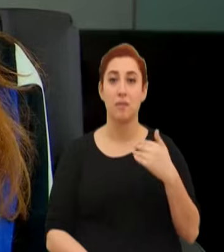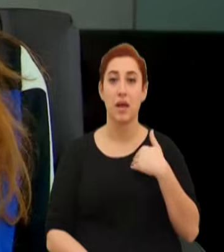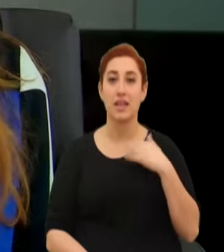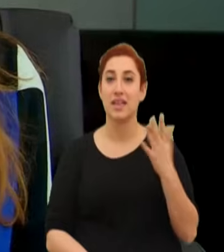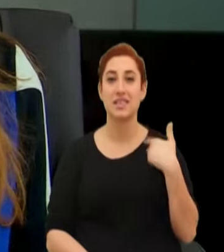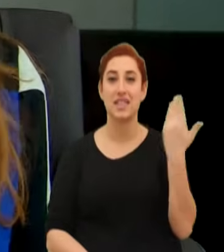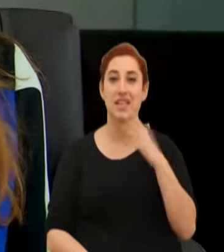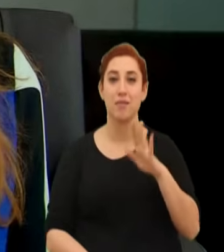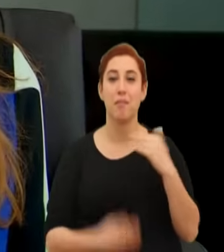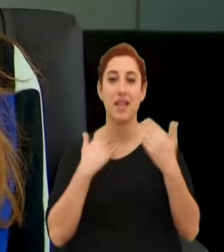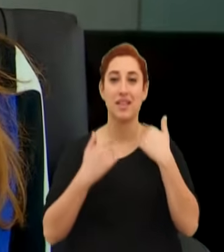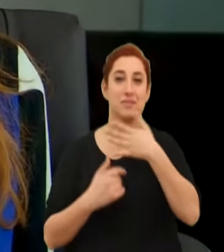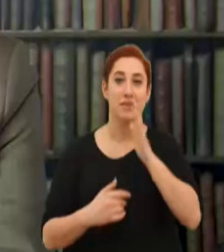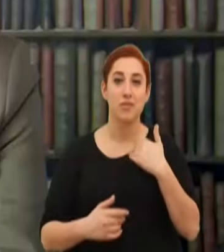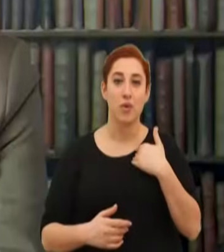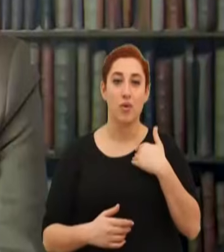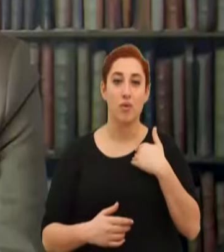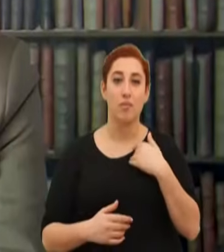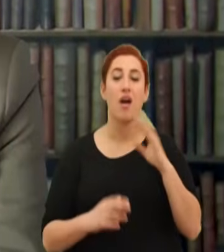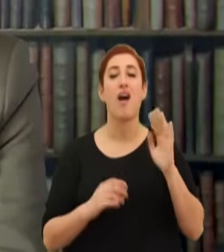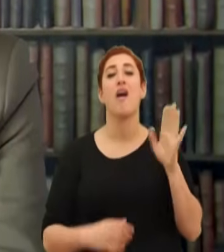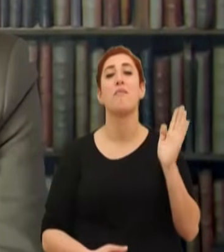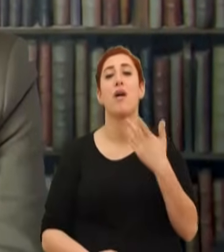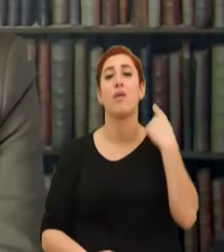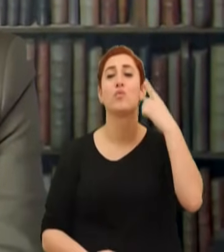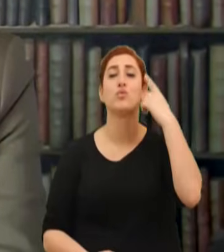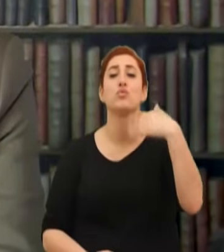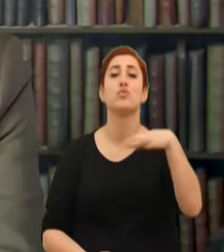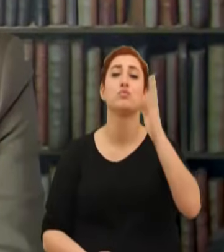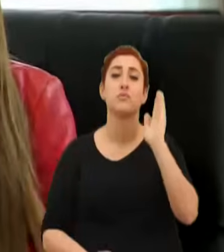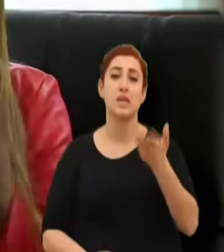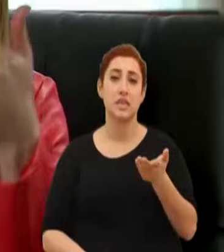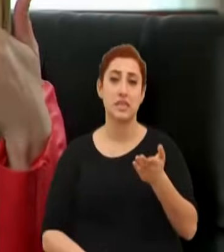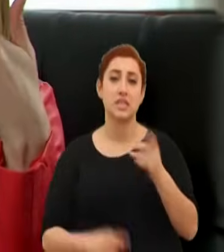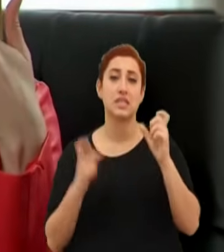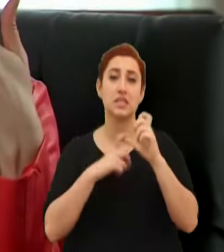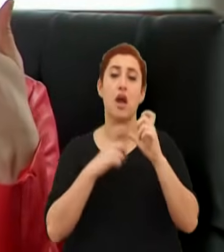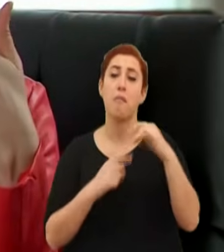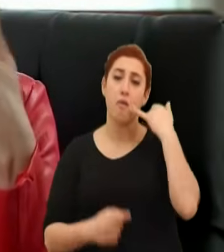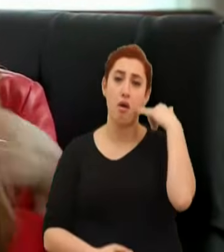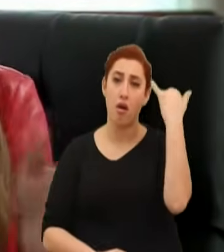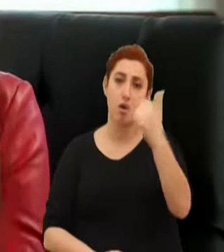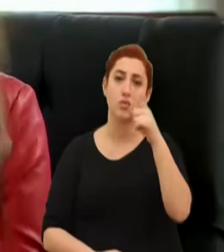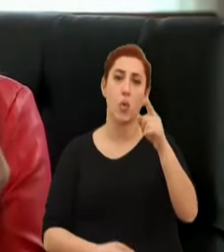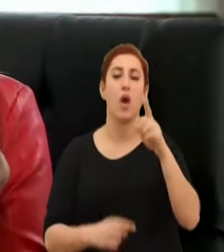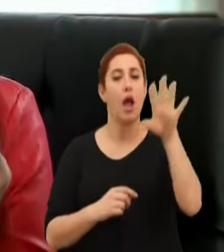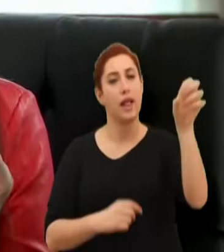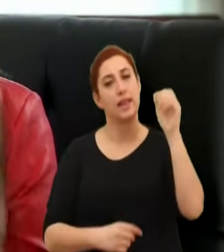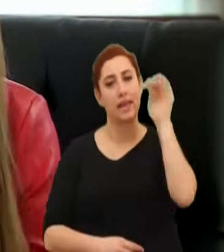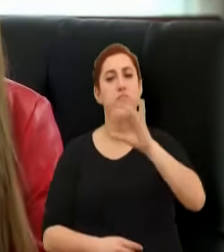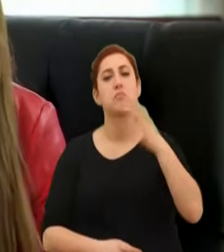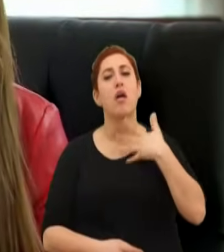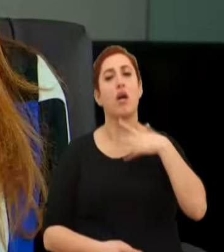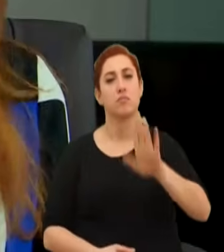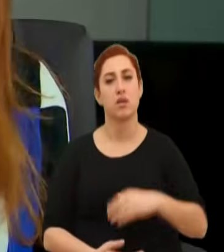Ben nasıl geleceğim ama adresi bilmiyorum ki. Aman, düşündüğün şeye bak hayatım. Sarpişkom'u ararsın, o sizi alır. Sen